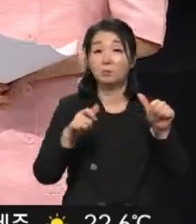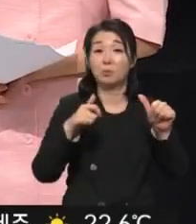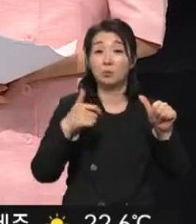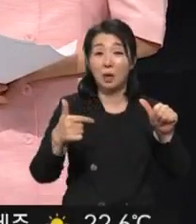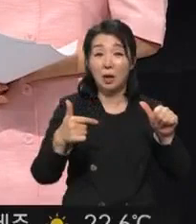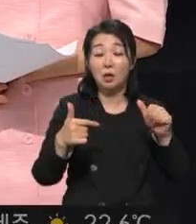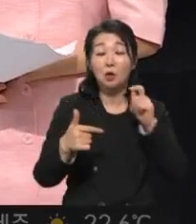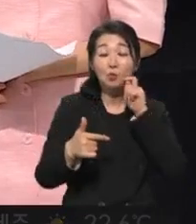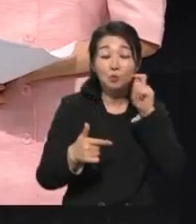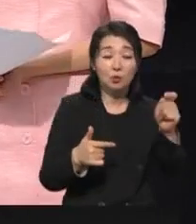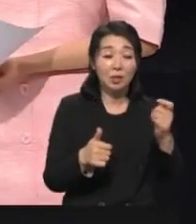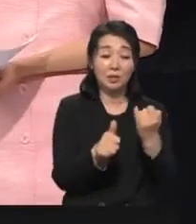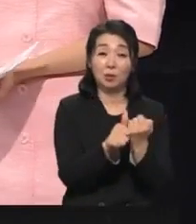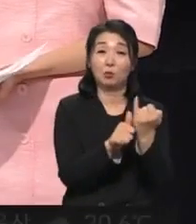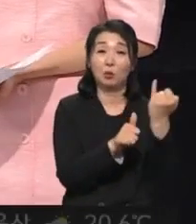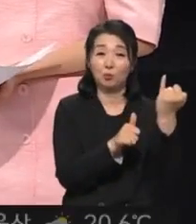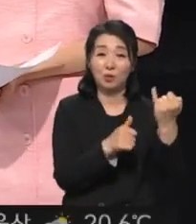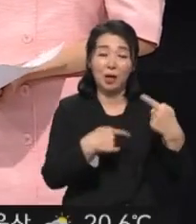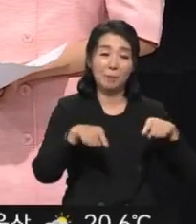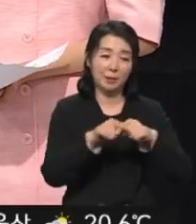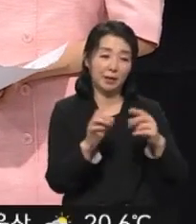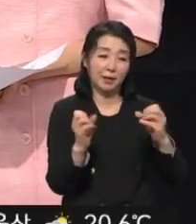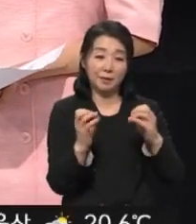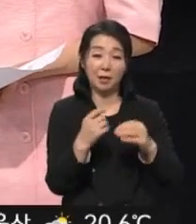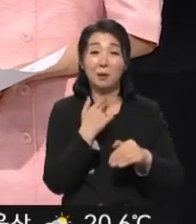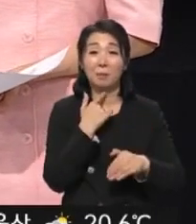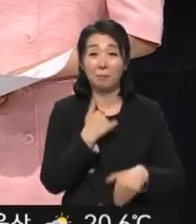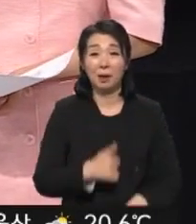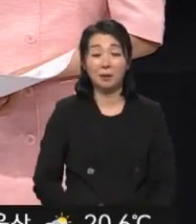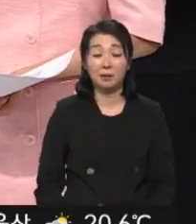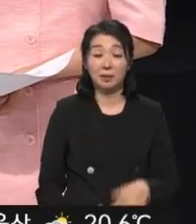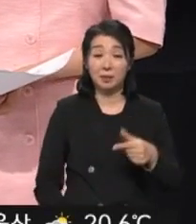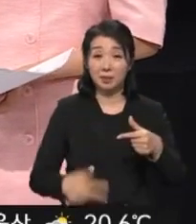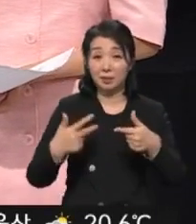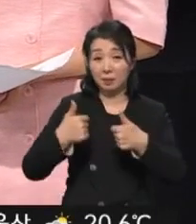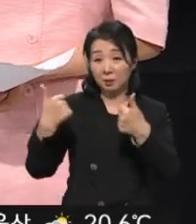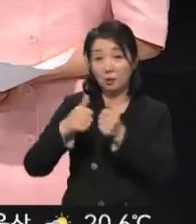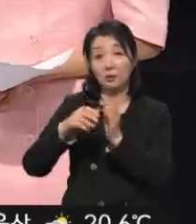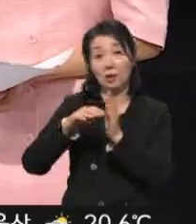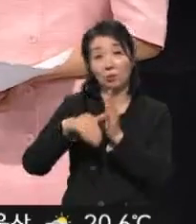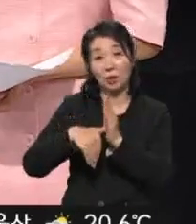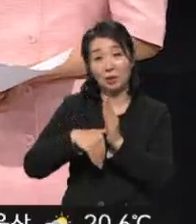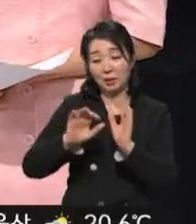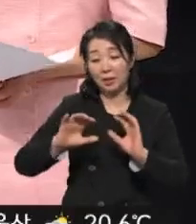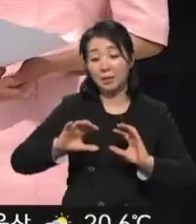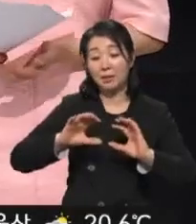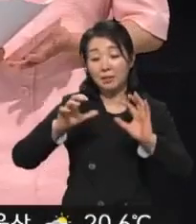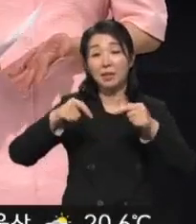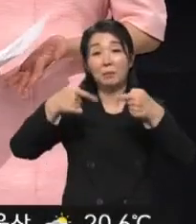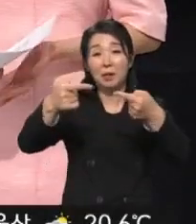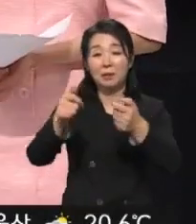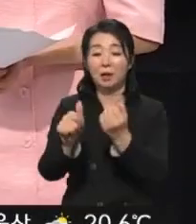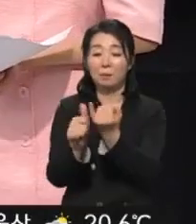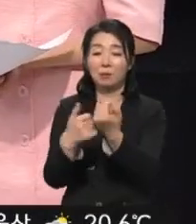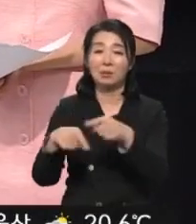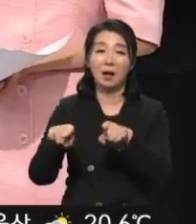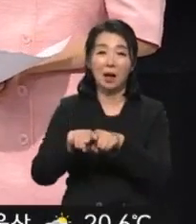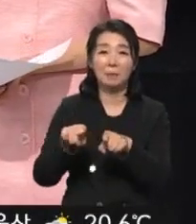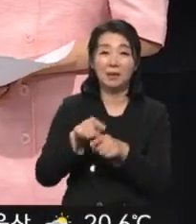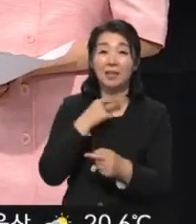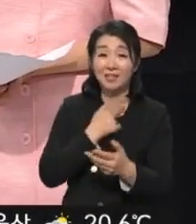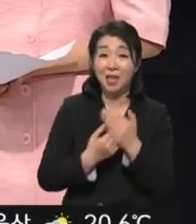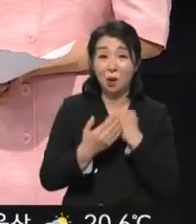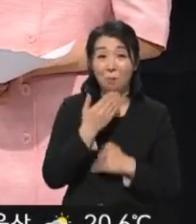젤렌스카 우크라이나 대통령 부인과 간담회도 진행했습니다. G7 정상회의에선 참가 국가의 배우자들과 함께 각종